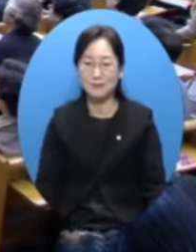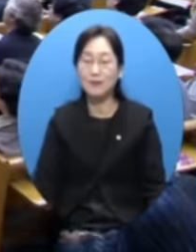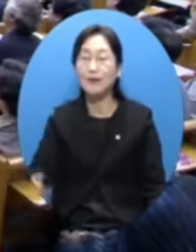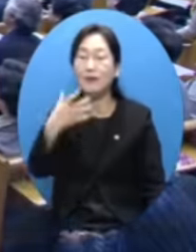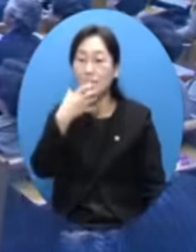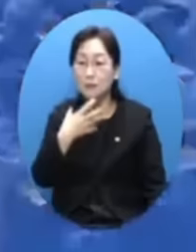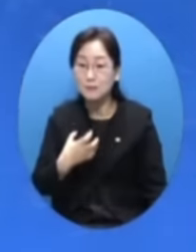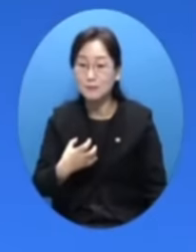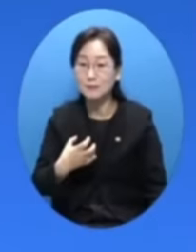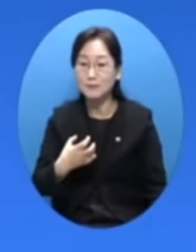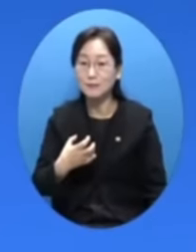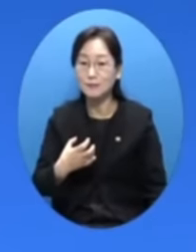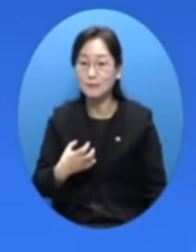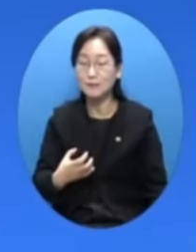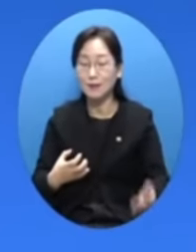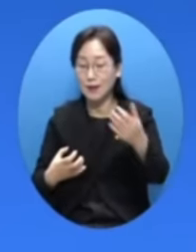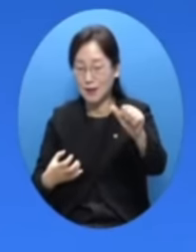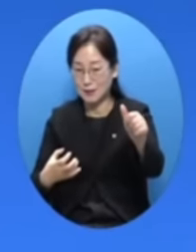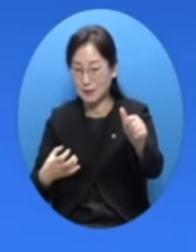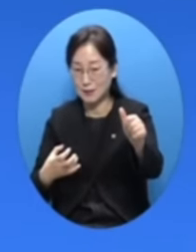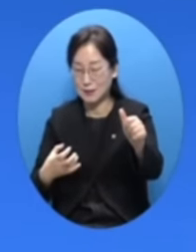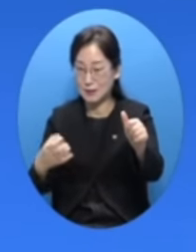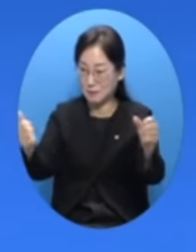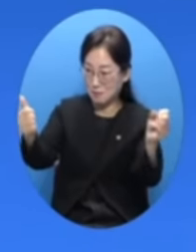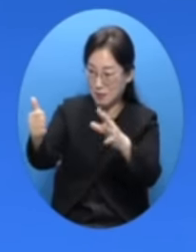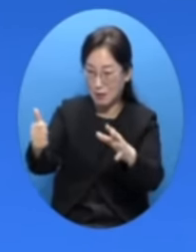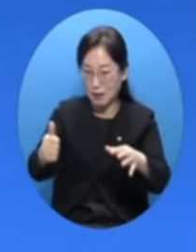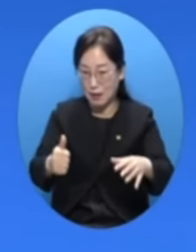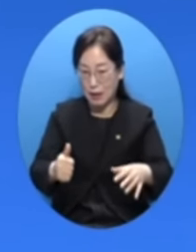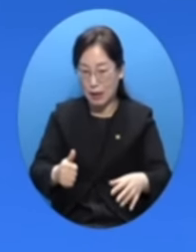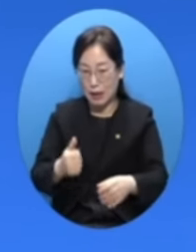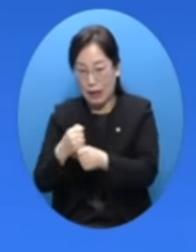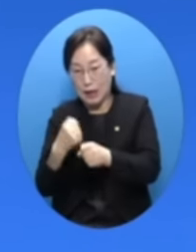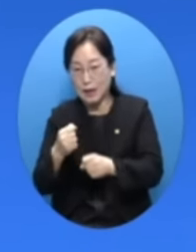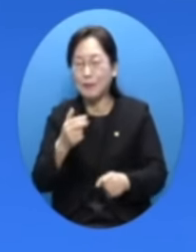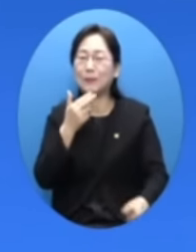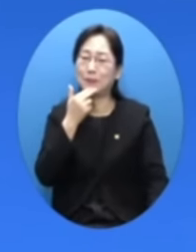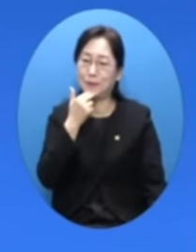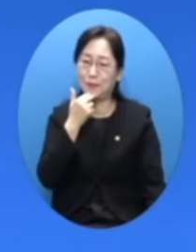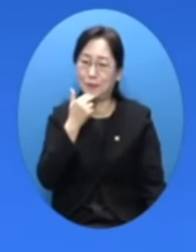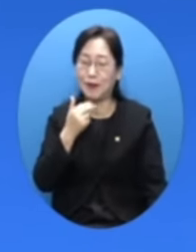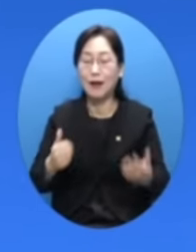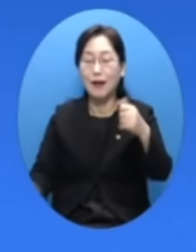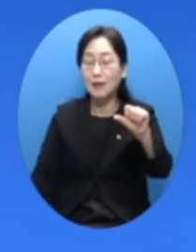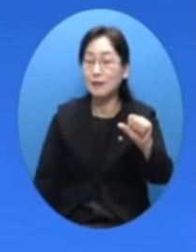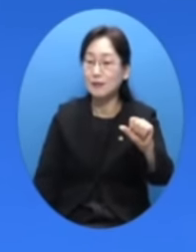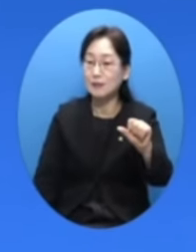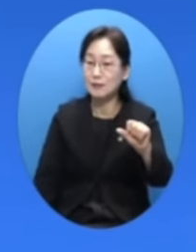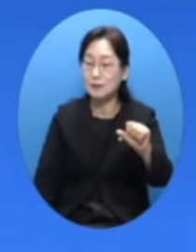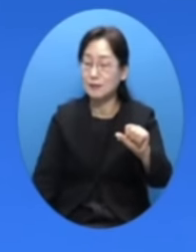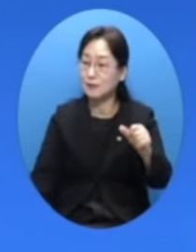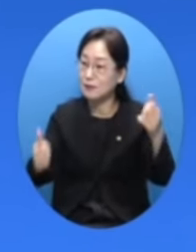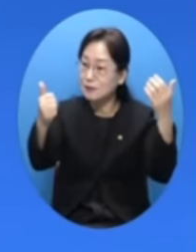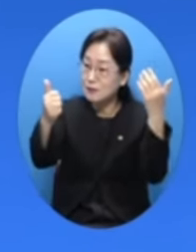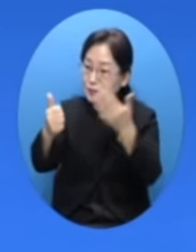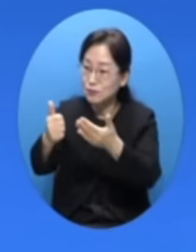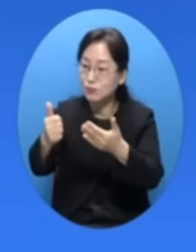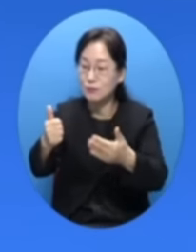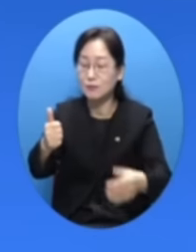아브라함은 그 아들의 말에 머뭇거리지 않았습니다. 그 아들의 질문은 정말